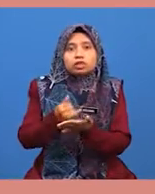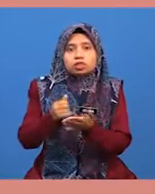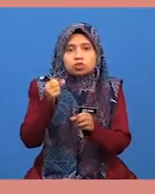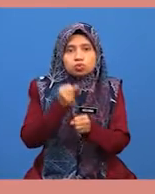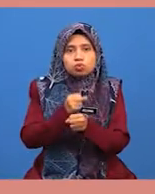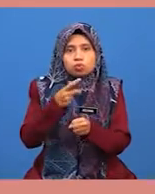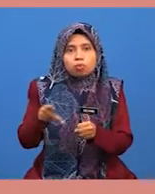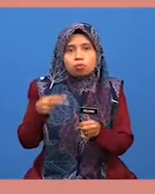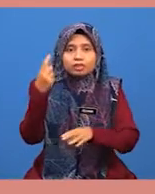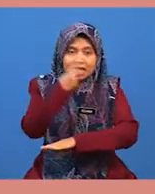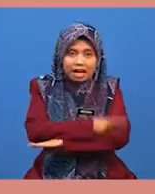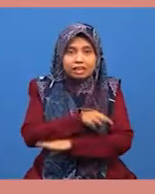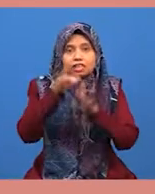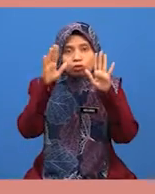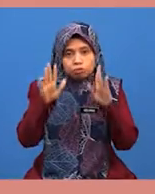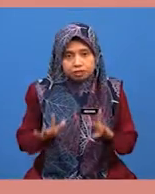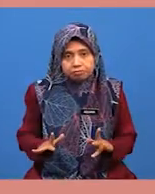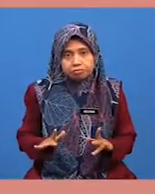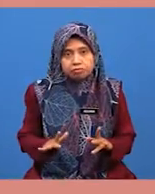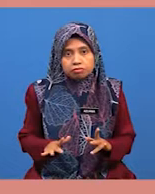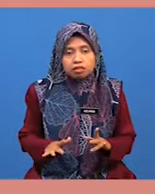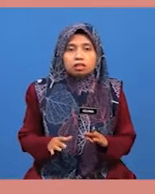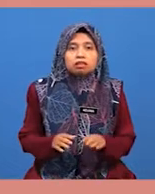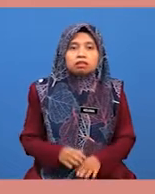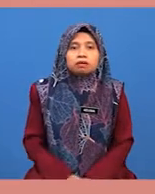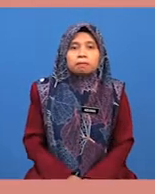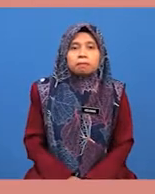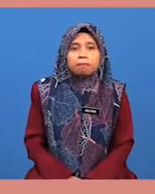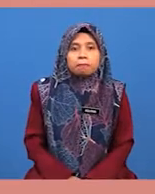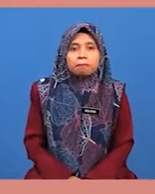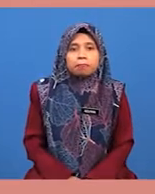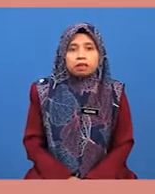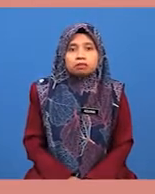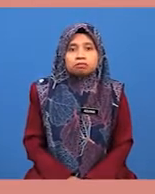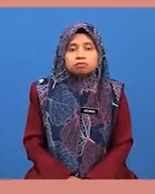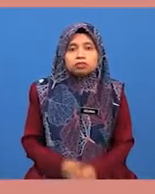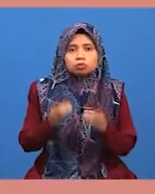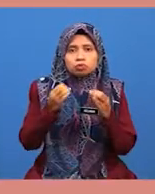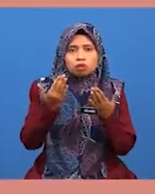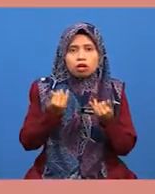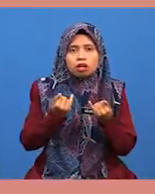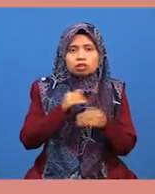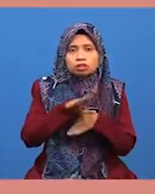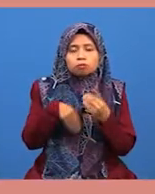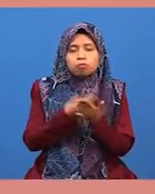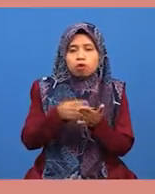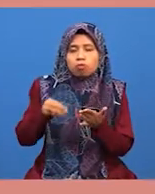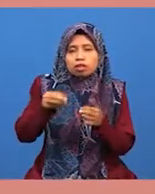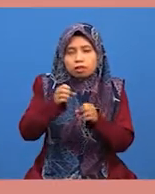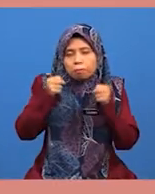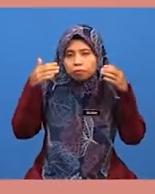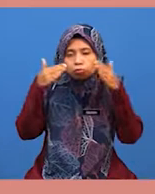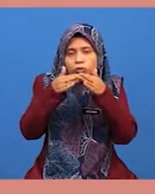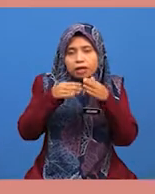hujan. Cikgu berharap agar murid-murid masih dapat menumpukan perhatian terhadap pelajaran